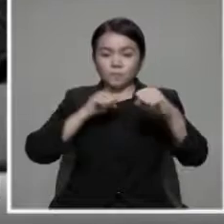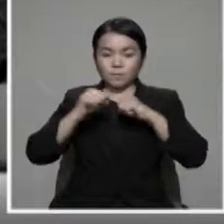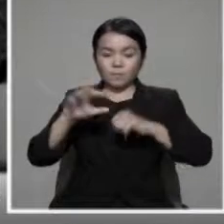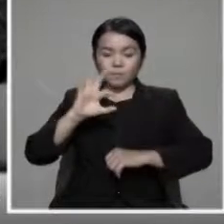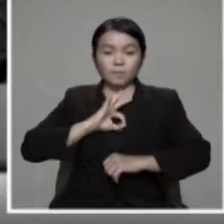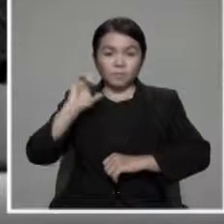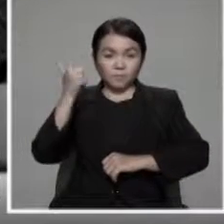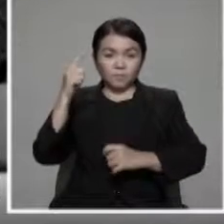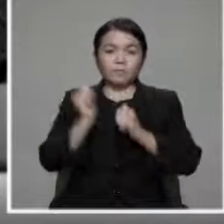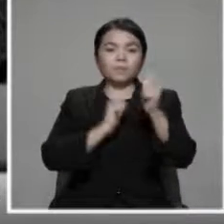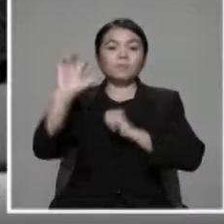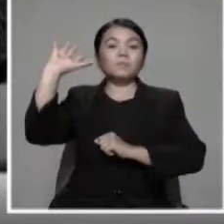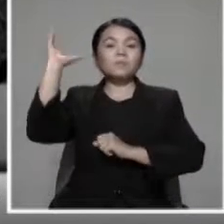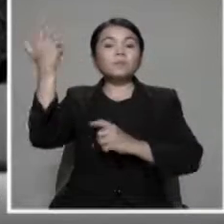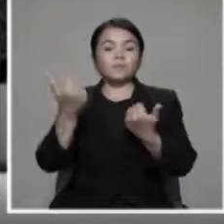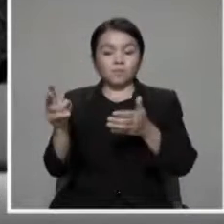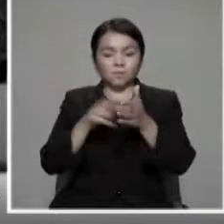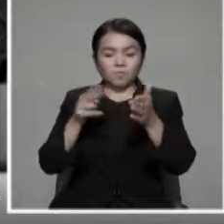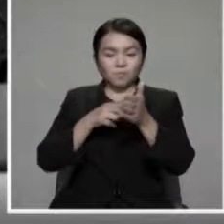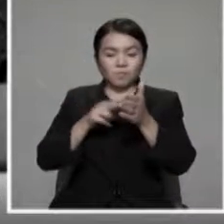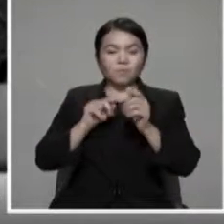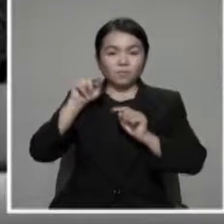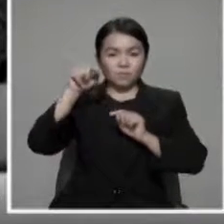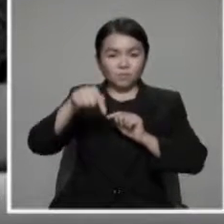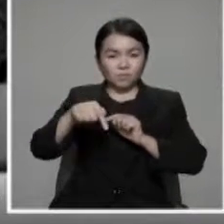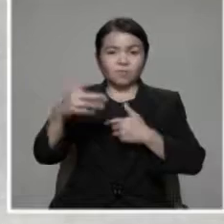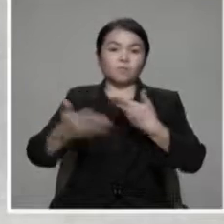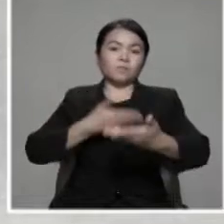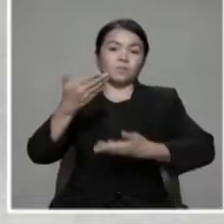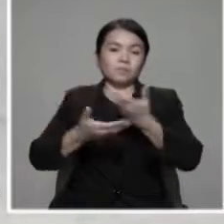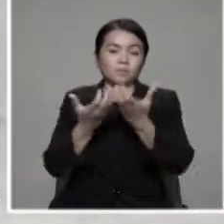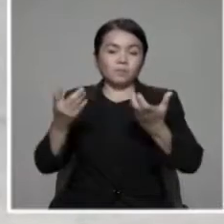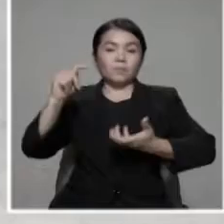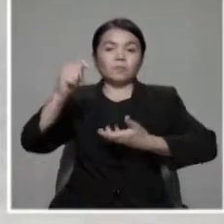อมกับคณะล่าสุดได้วิ่งมาถึงตลาดไทยคลองหลวงแล้วครับ